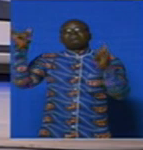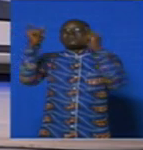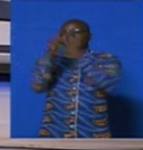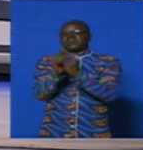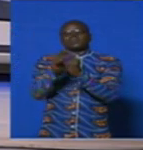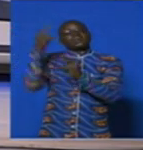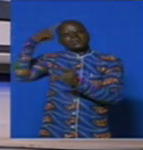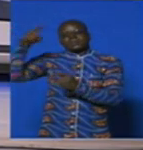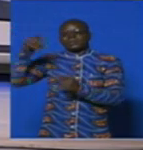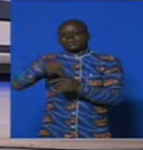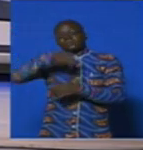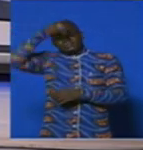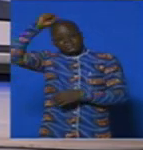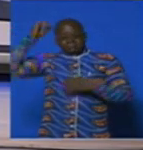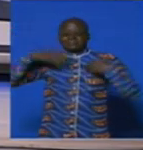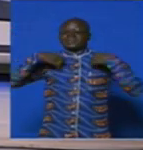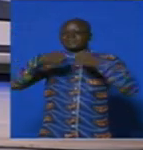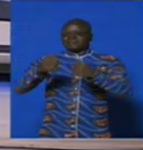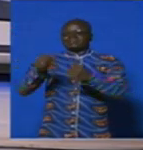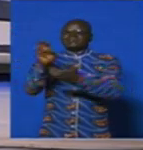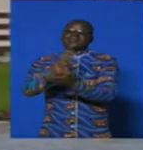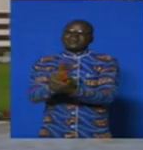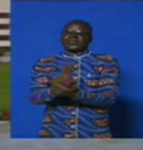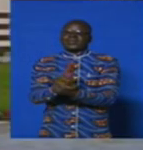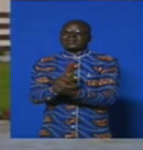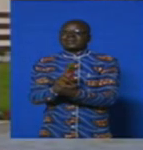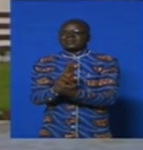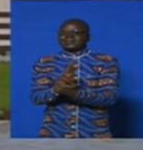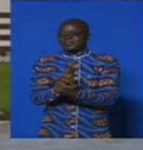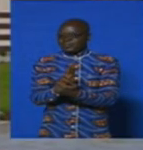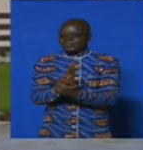force sahélienne. Jean-Eudes Bayala, Aboubakar Sayon.